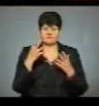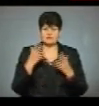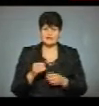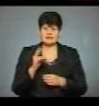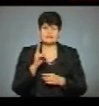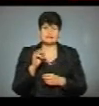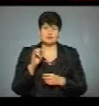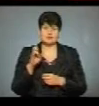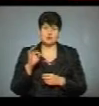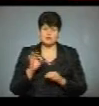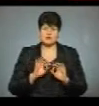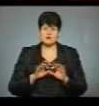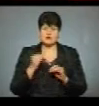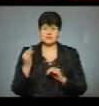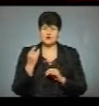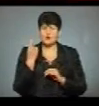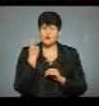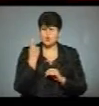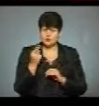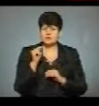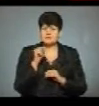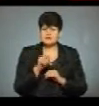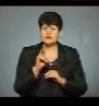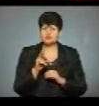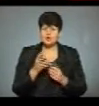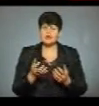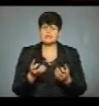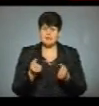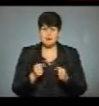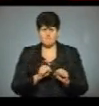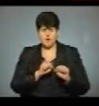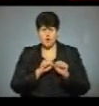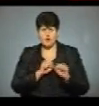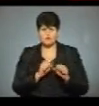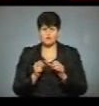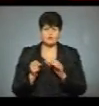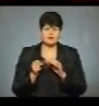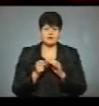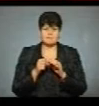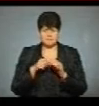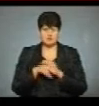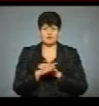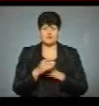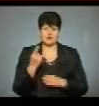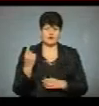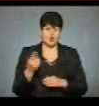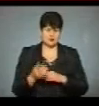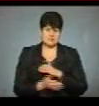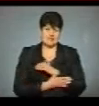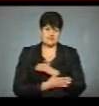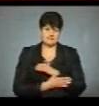кореспонденти Суспільного розкажуть історію одного із тих, хто тримав оборону аеропорту і покинув його останнім.